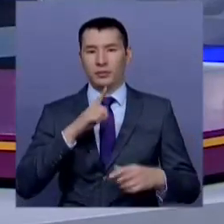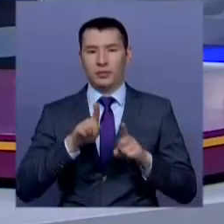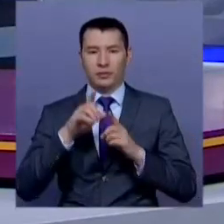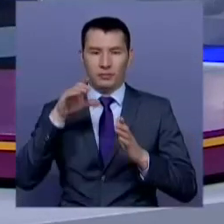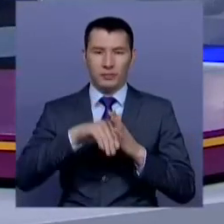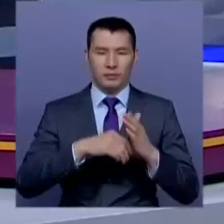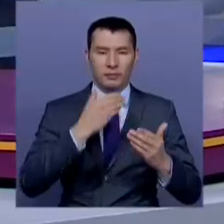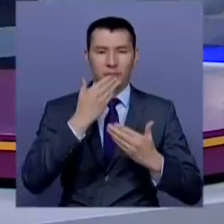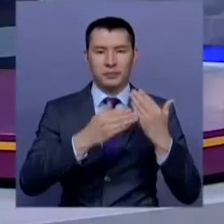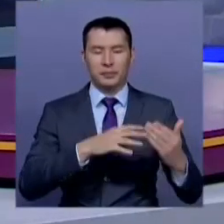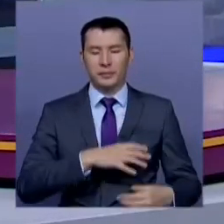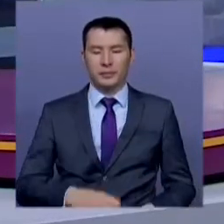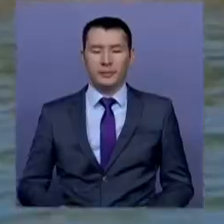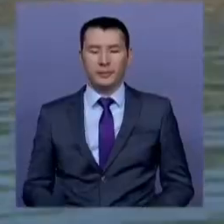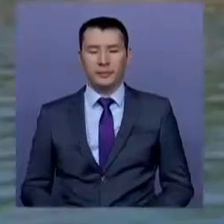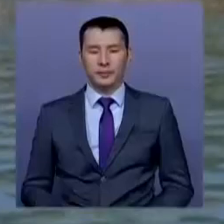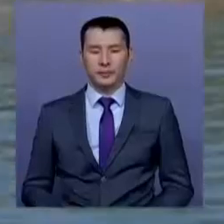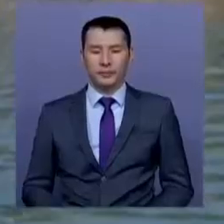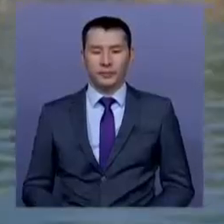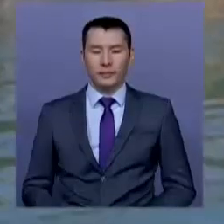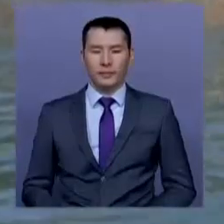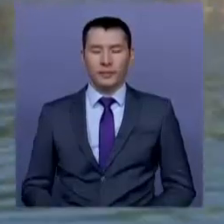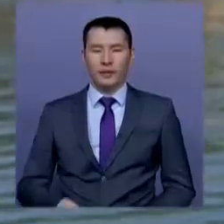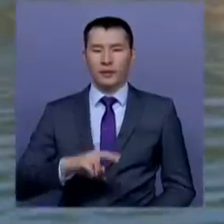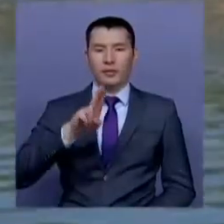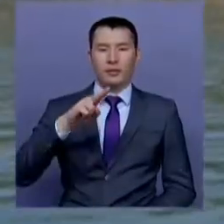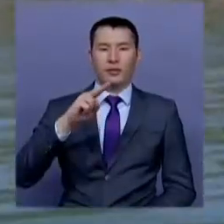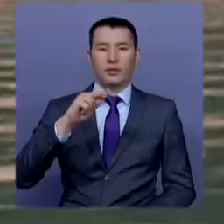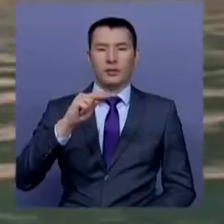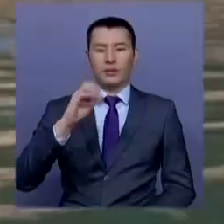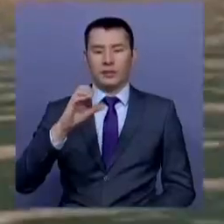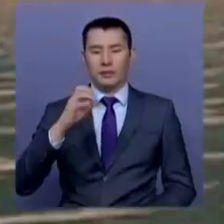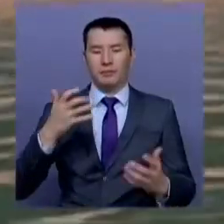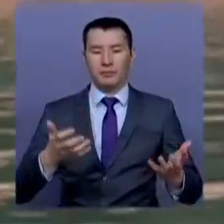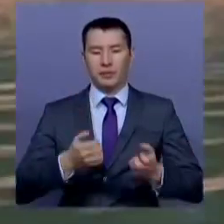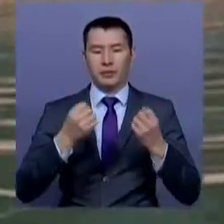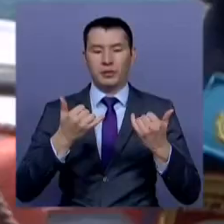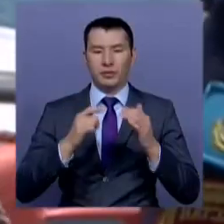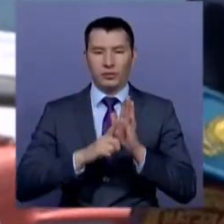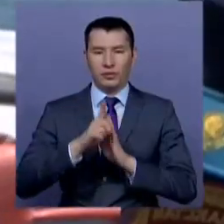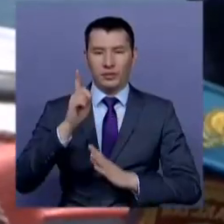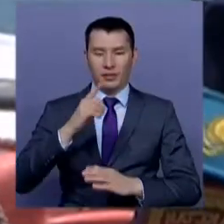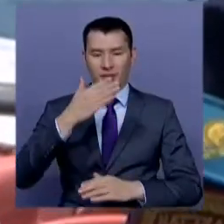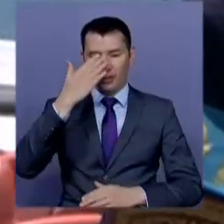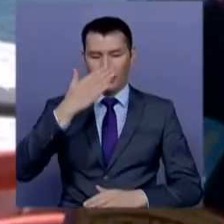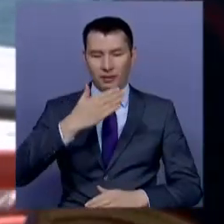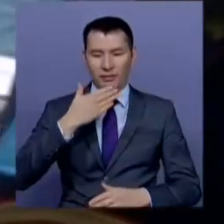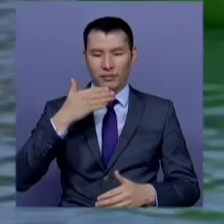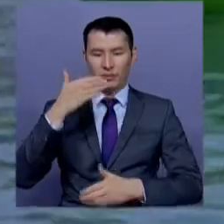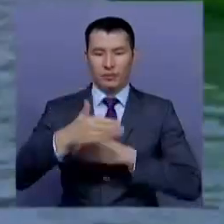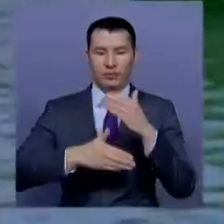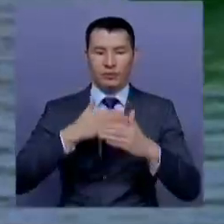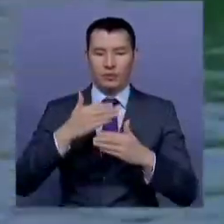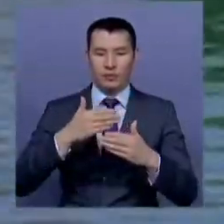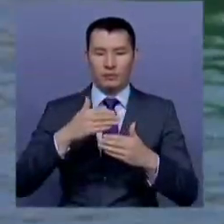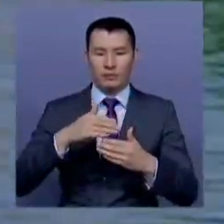Аян Рафина Рикбаева. Для сотрудников ДЧС и спасательной службы наступила горячая пора. В этом году купальный сезон совпал